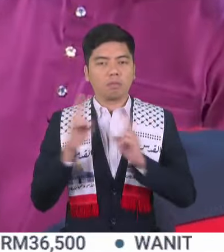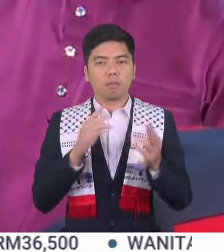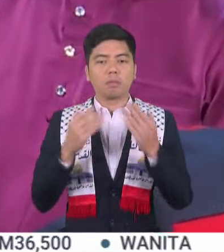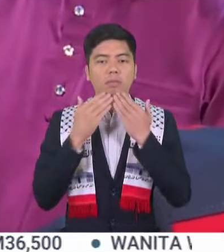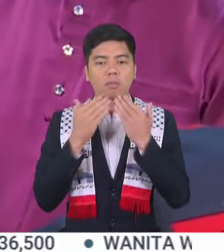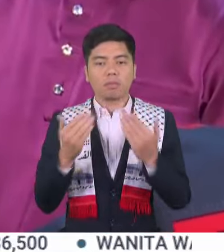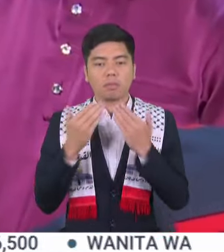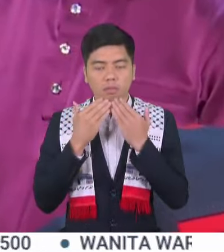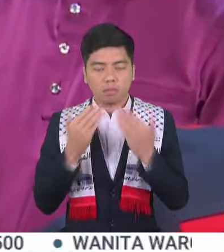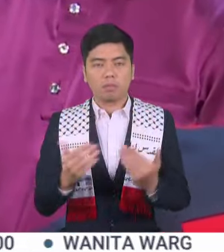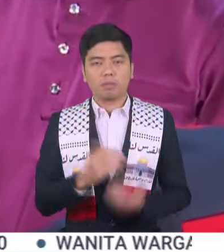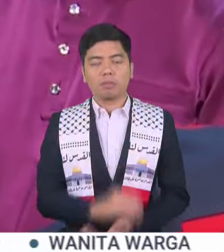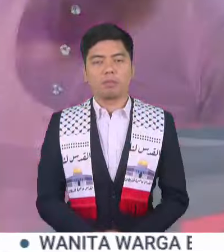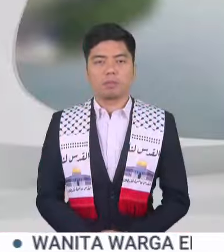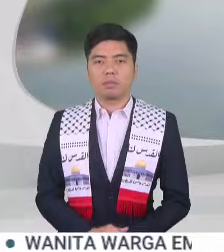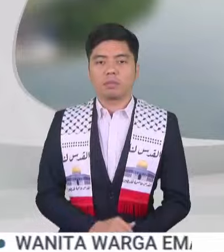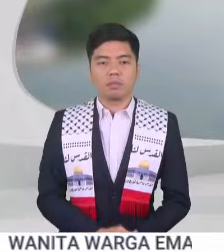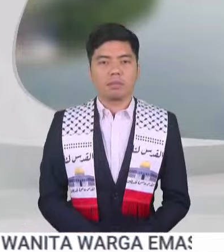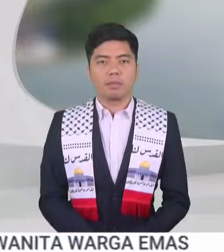kepada Yang Maha Berhormat.